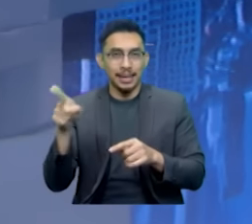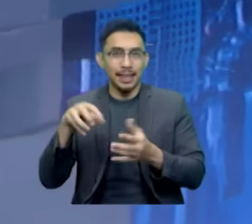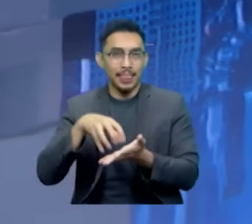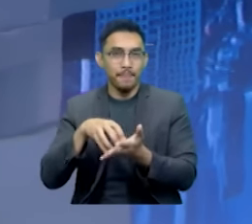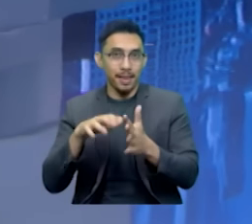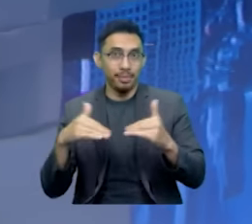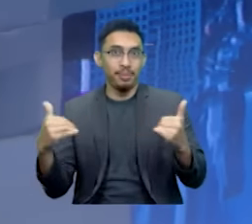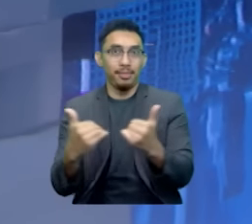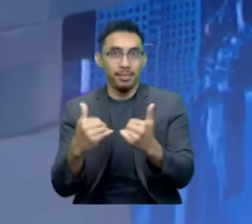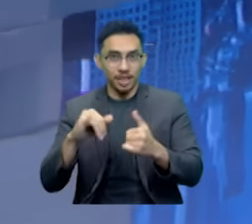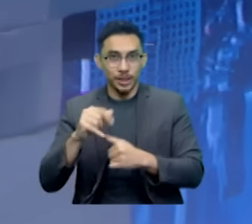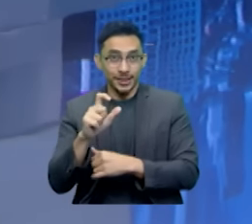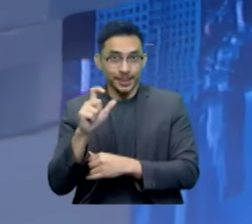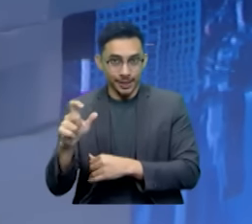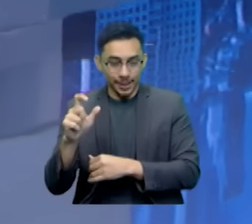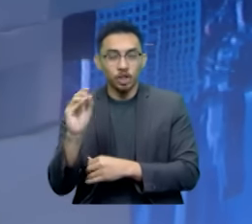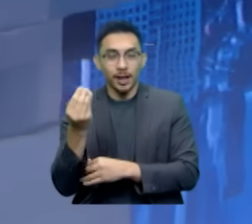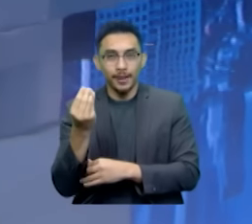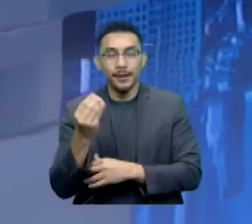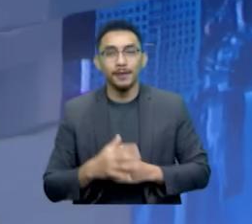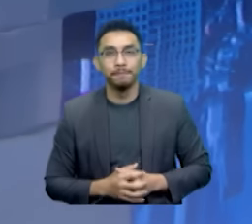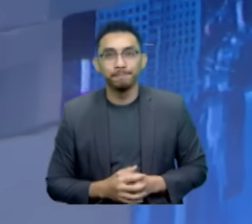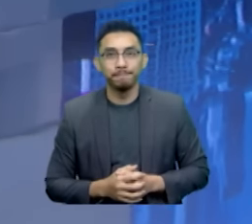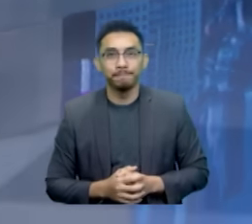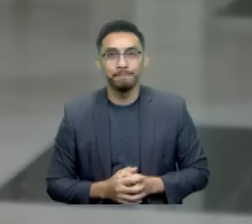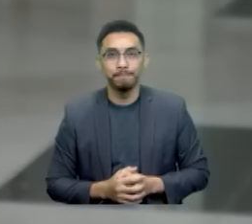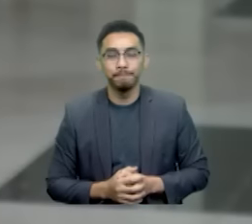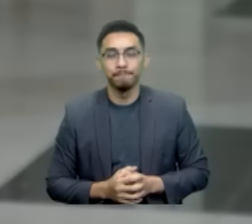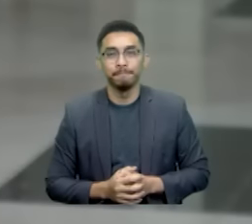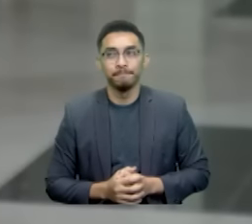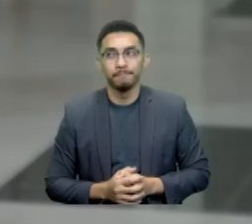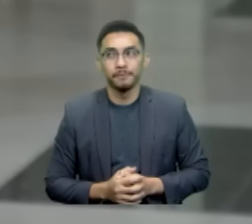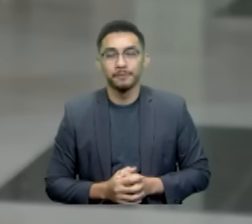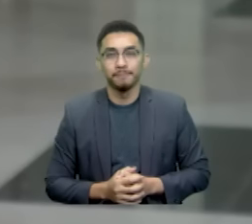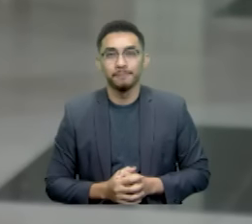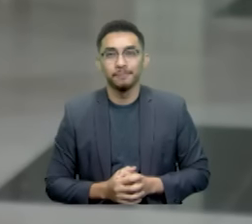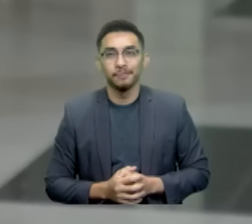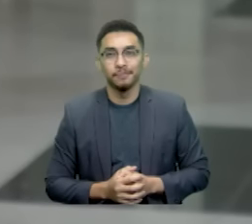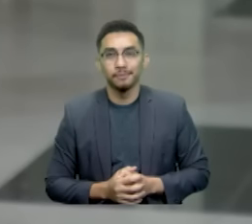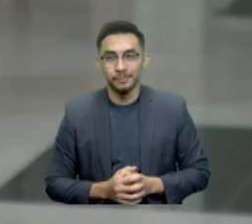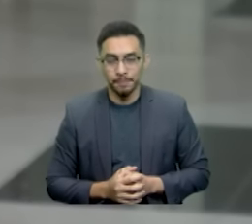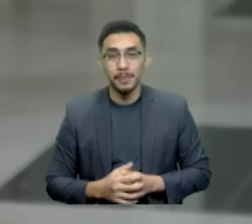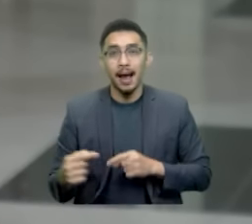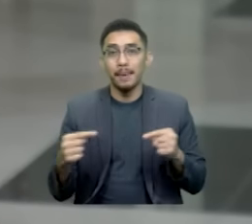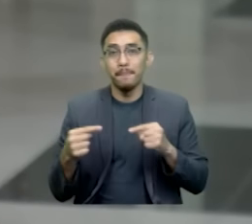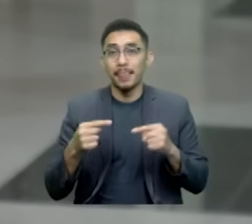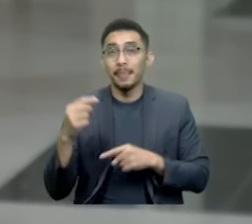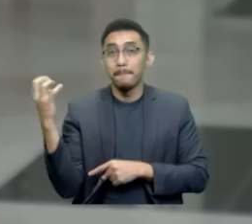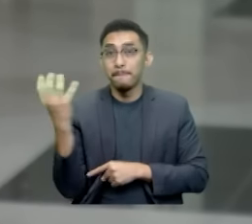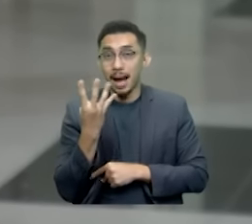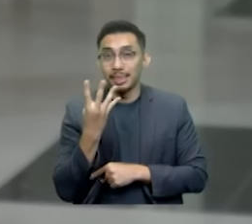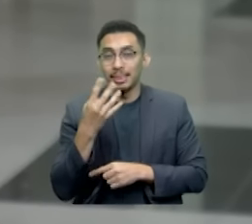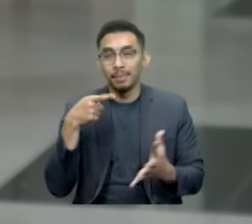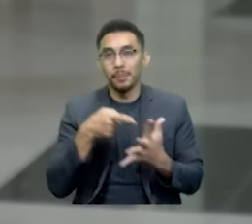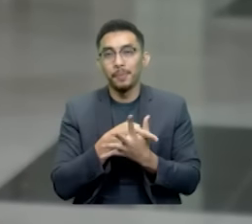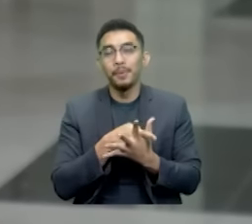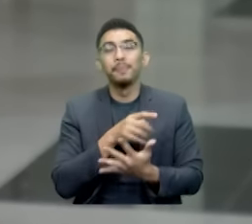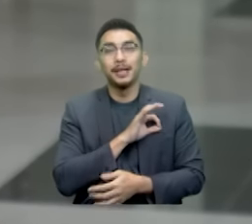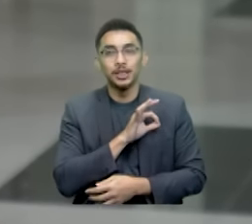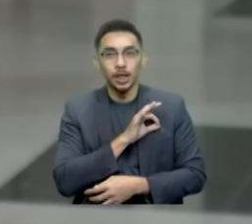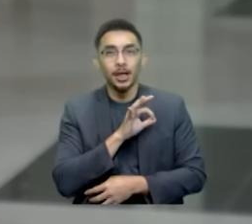debat cawapres JCC Senayan, Jakarta. Ya, pemirsa, debat keempat Pilpres nantinya akan dilaksanakan nanti malam